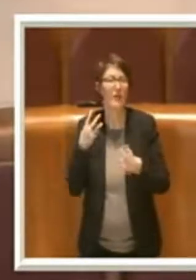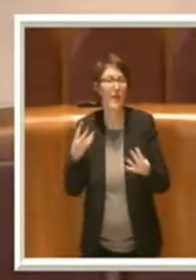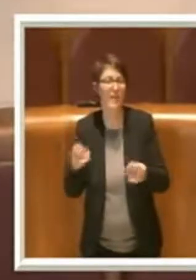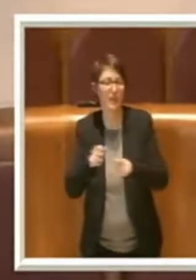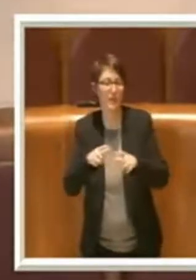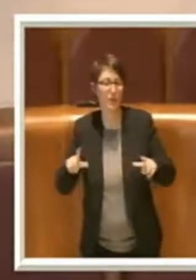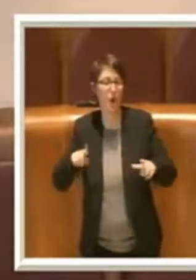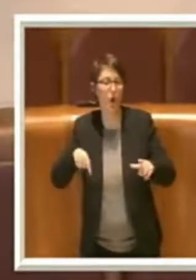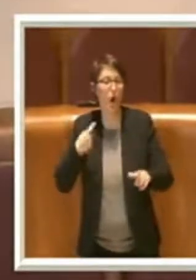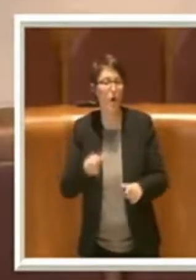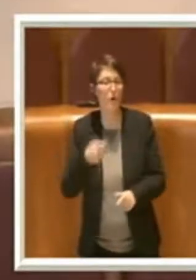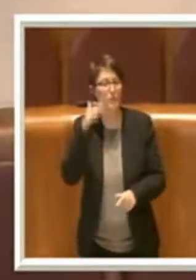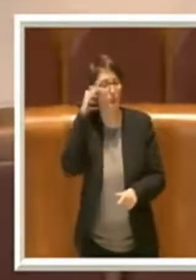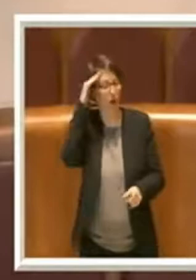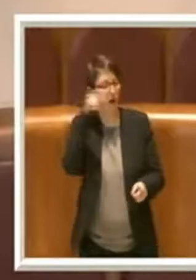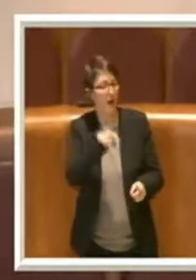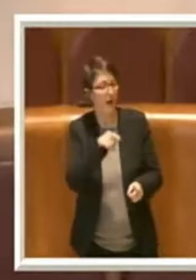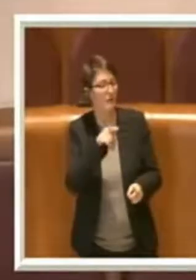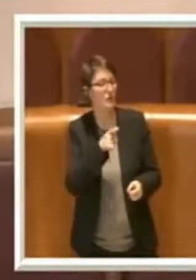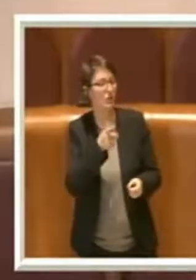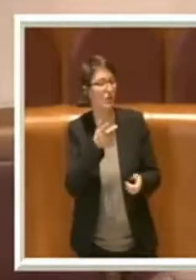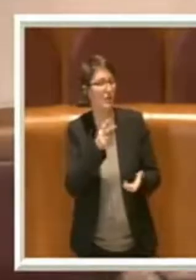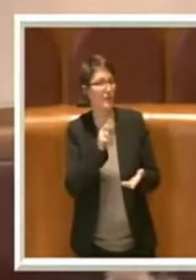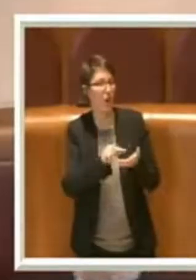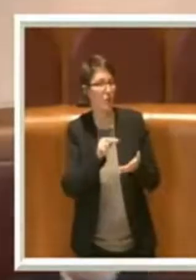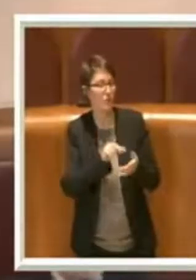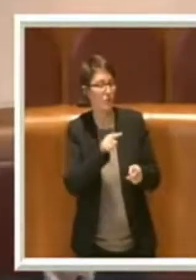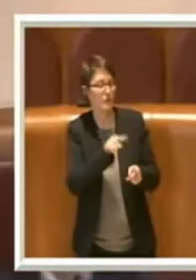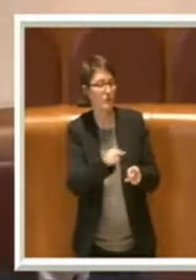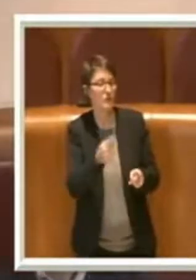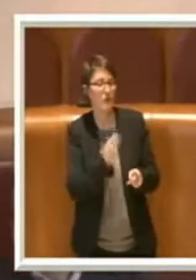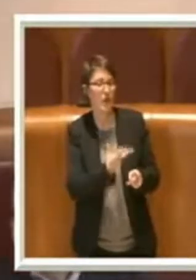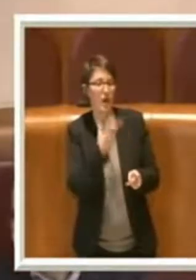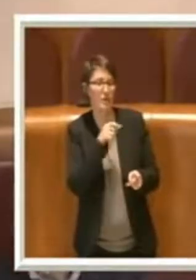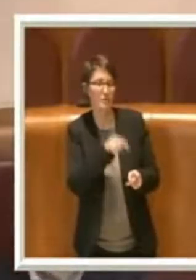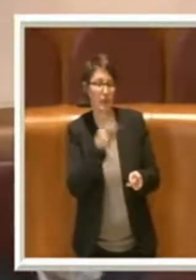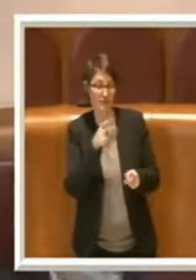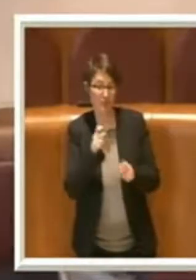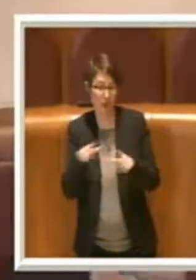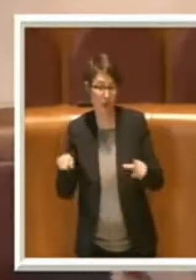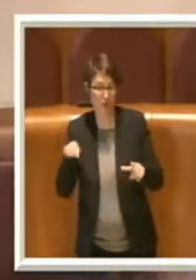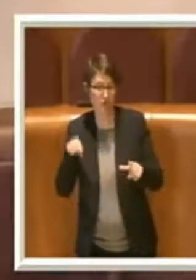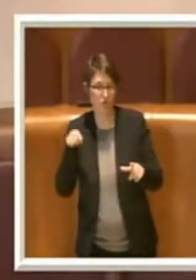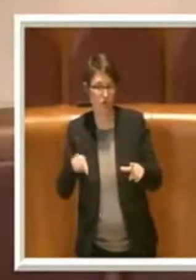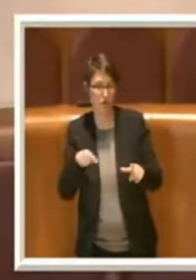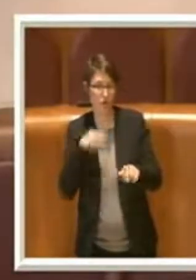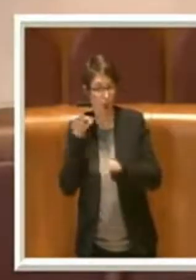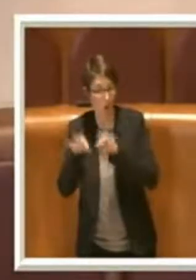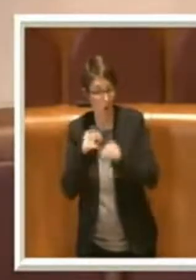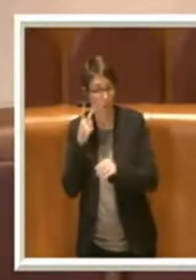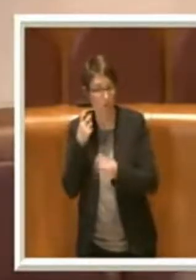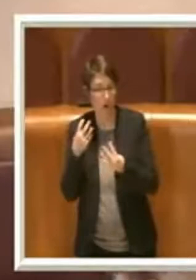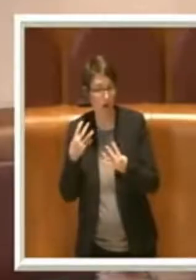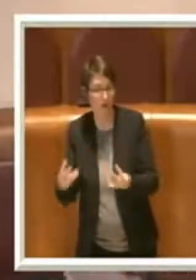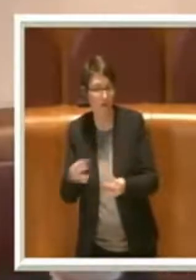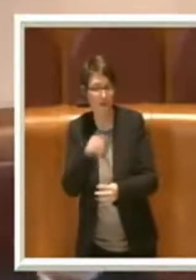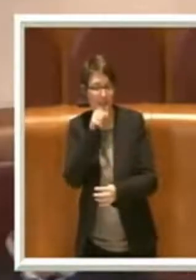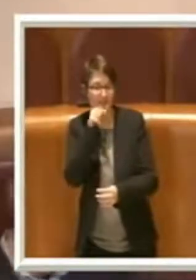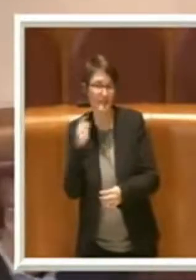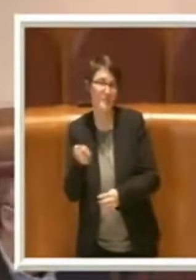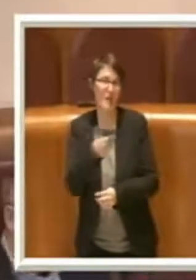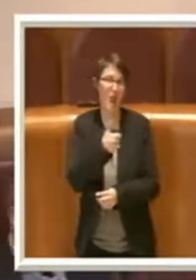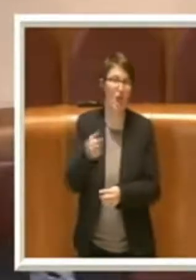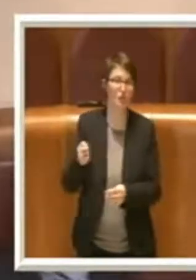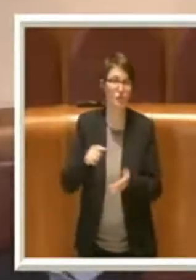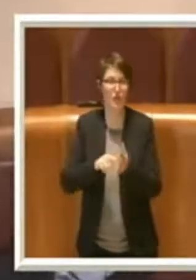gli uffici, ci dissero che questa città aveva bisogno, per garantire al meglio la tutela del verde, all'incirca di 100 milioni